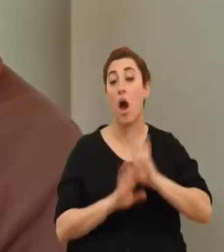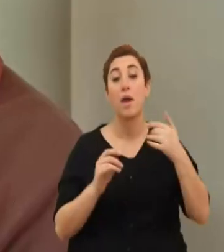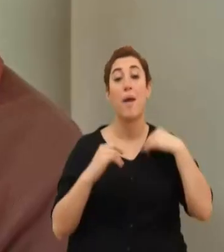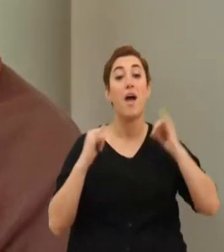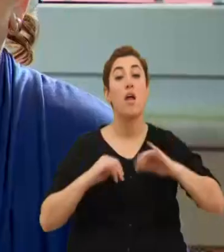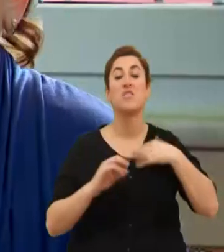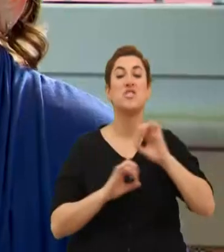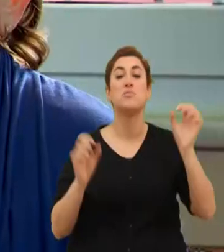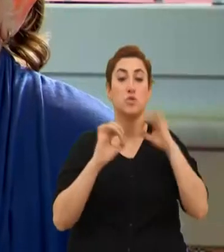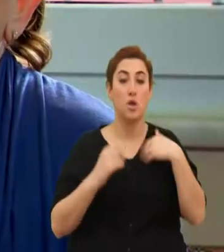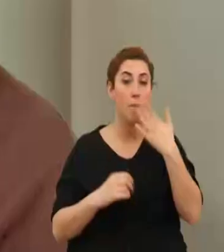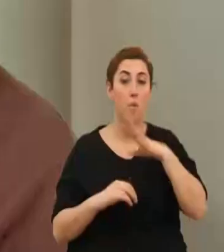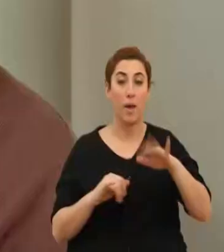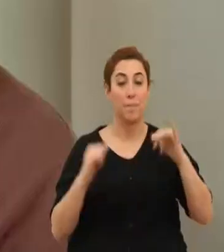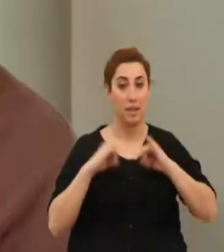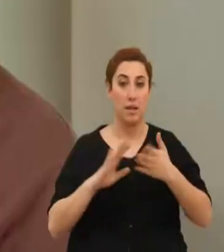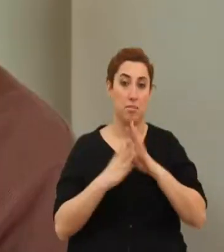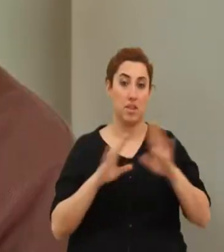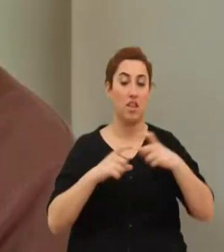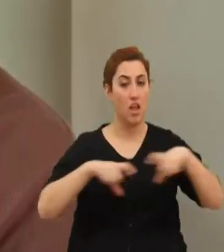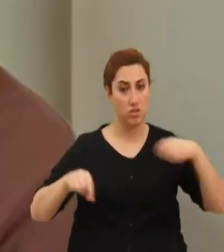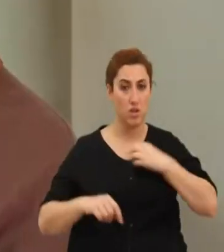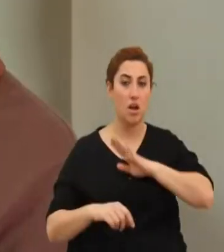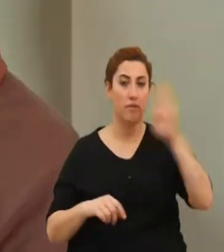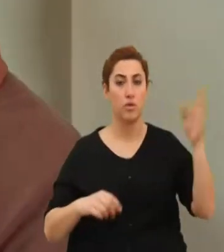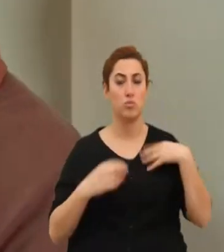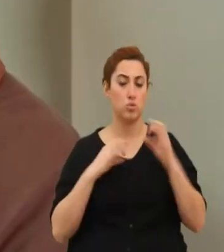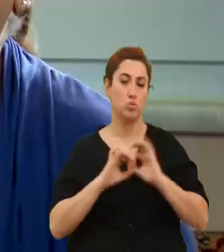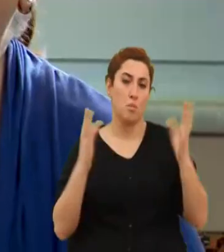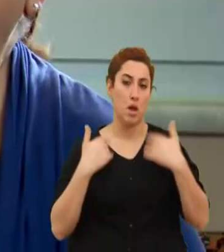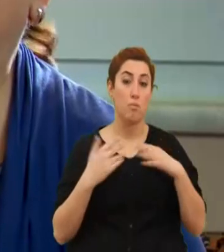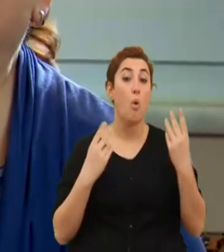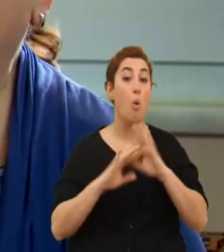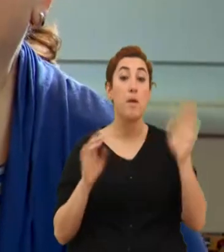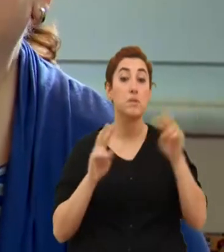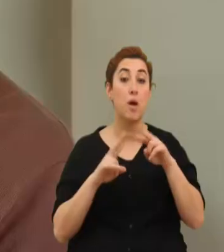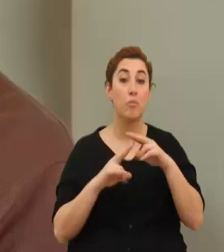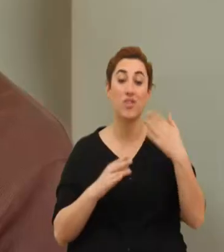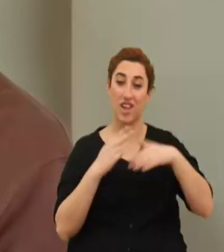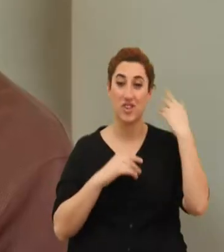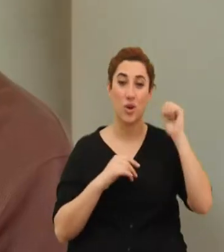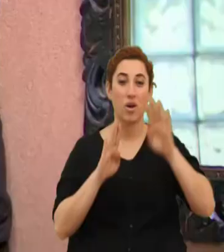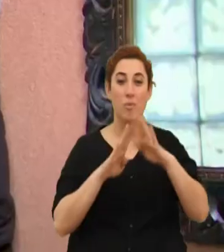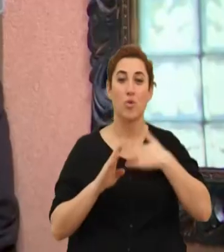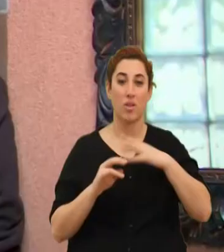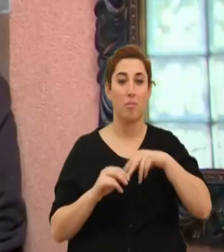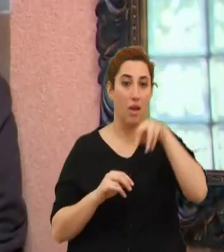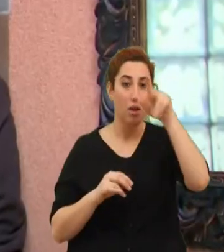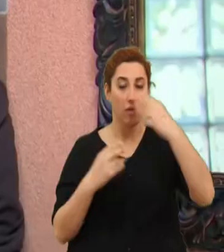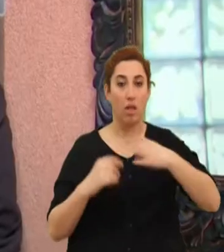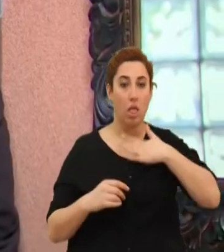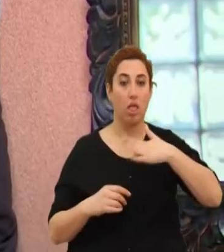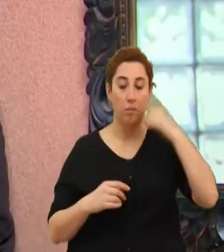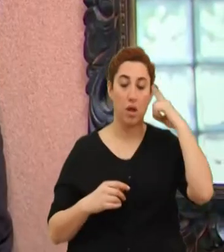ben rahatım efendim. Hiçbir şeyim yok. Hem de dinlendim. Tezgahı açarım. Top gibiyim ya. Olmaz Mahmut. Geçen gün kapının önünde iki merdiven